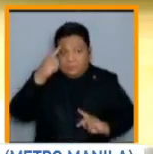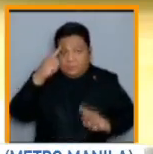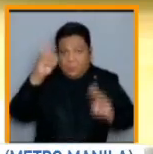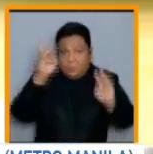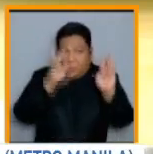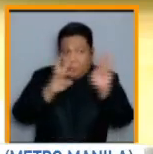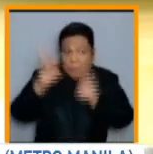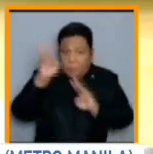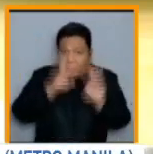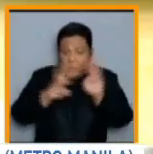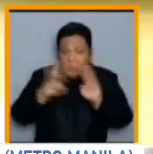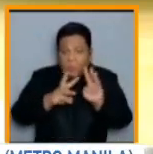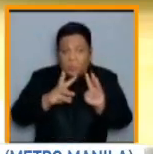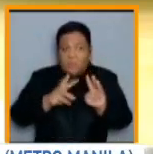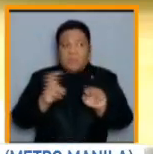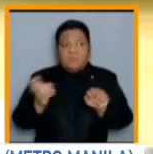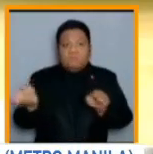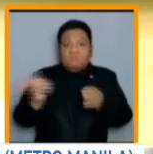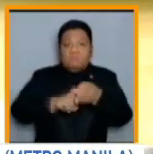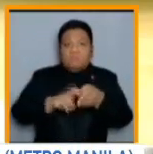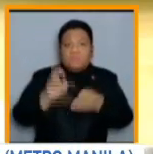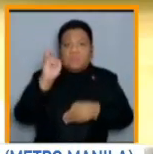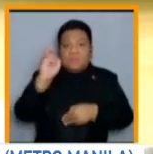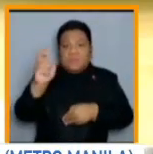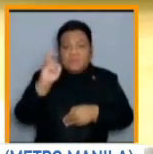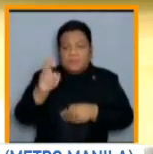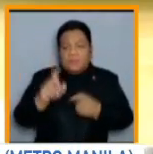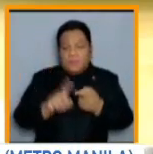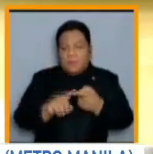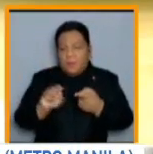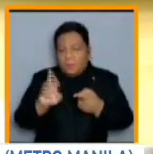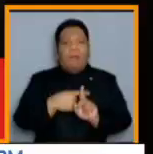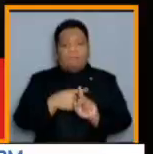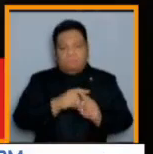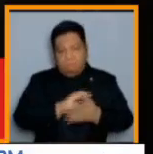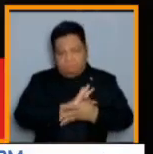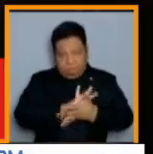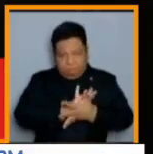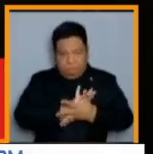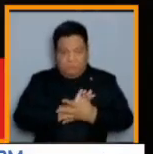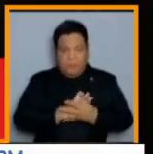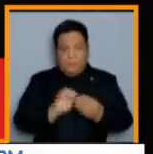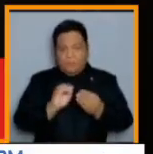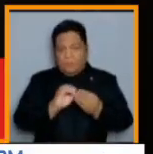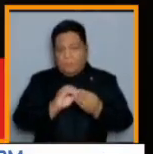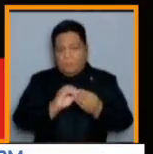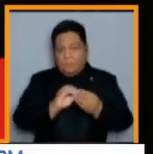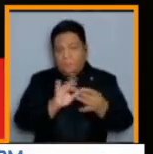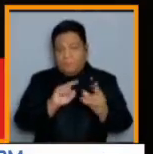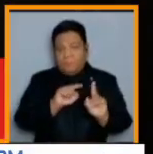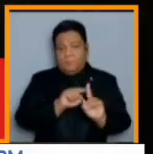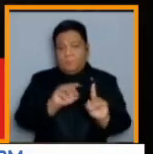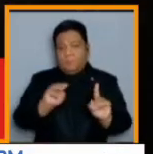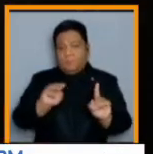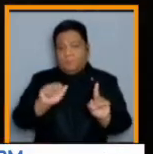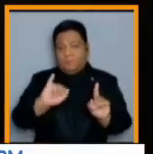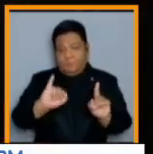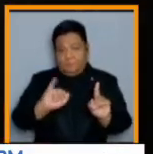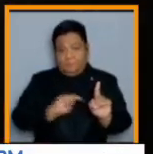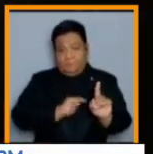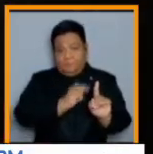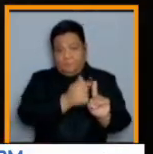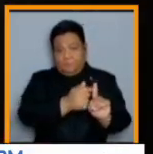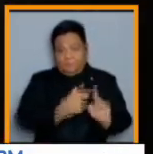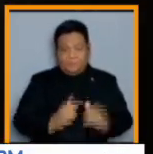tauhan ng MRT at PNR. May unang balita si Mai Bermudez. 17 tauhan ng Metro Rail Transit